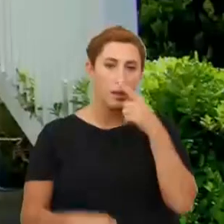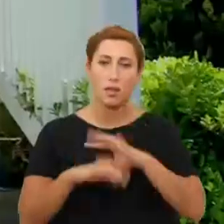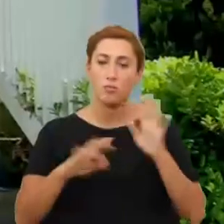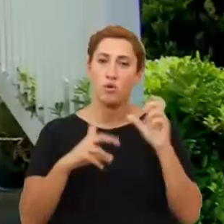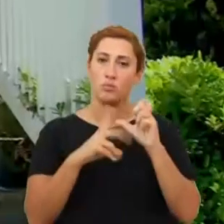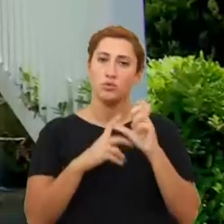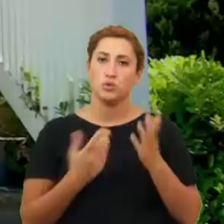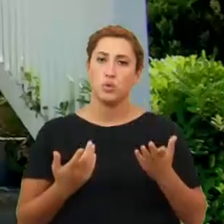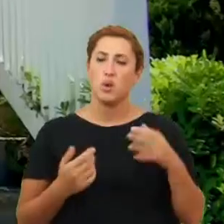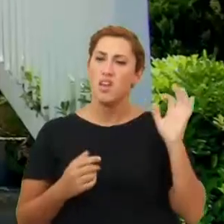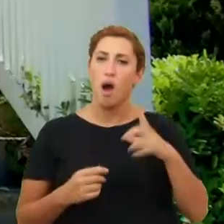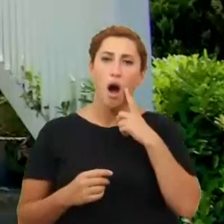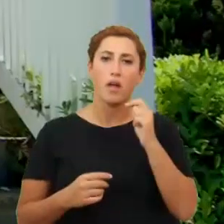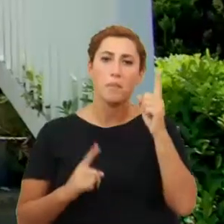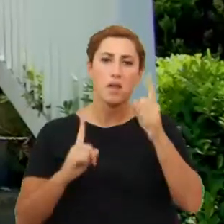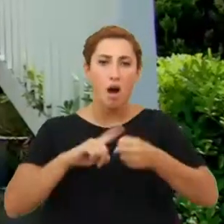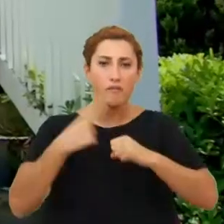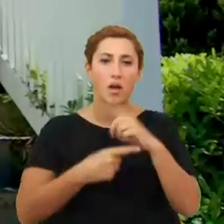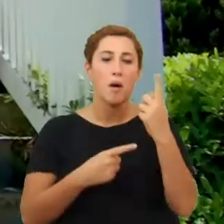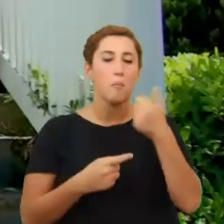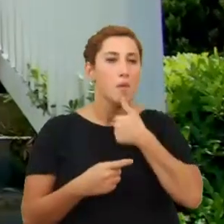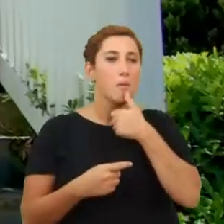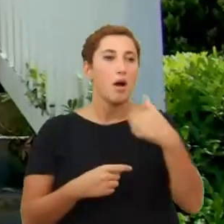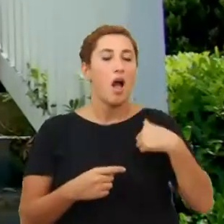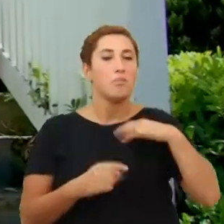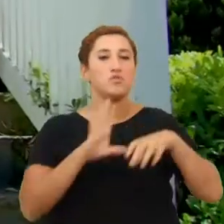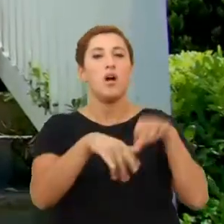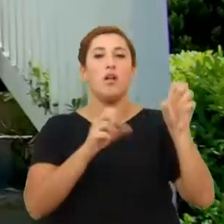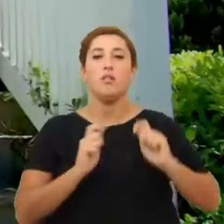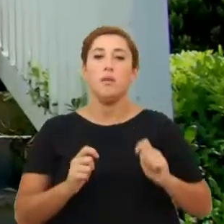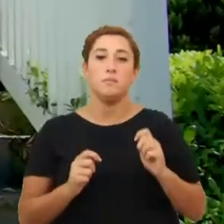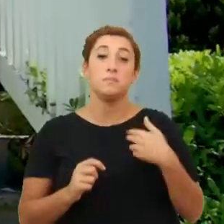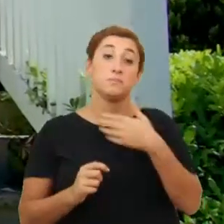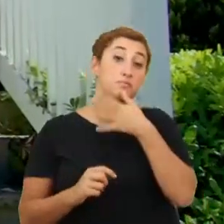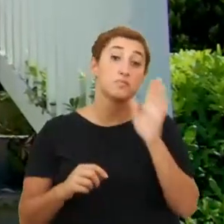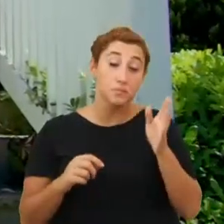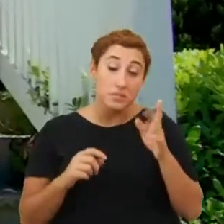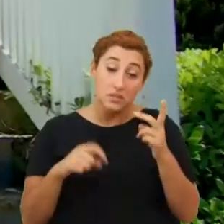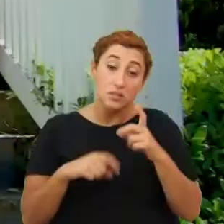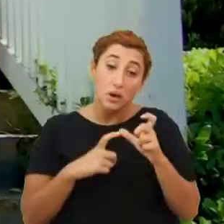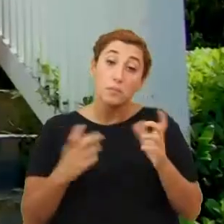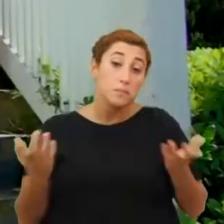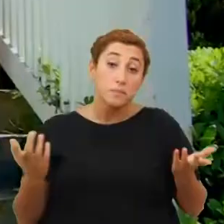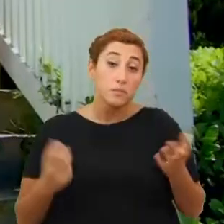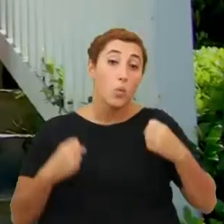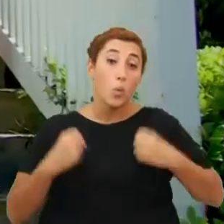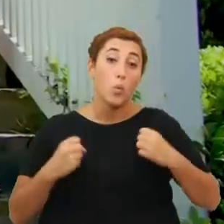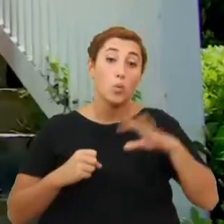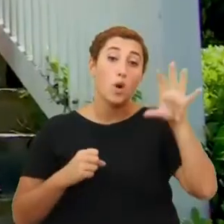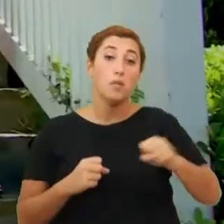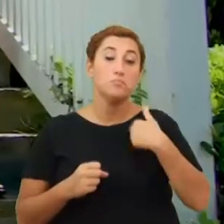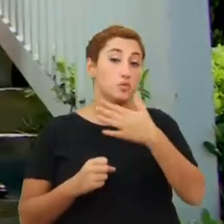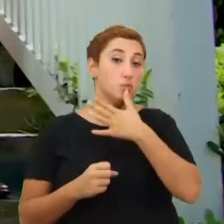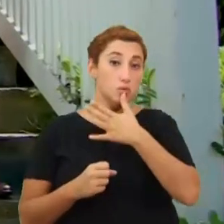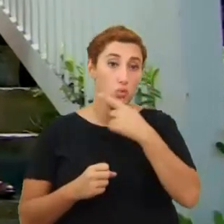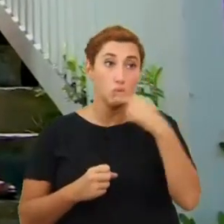inanamıyorum Şükrü. Ya adam bir haftada babamın gönlünü fethetti ya. Biliyorum Zarpçığım, biliyorum. Koltuk kapmış